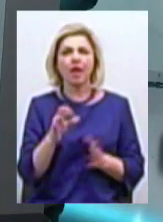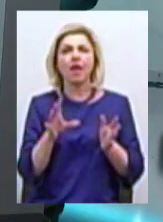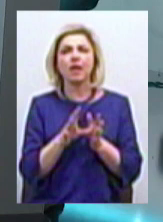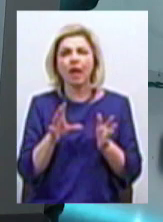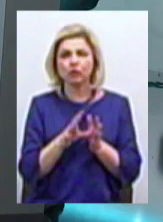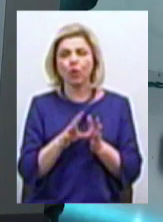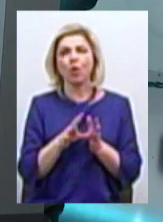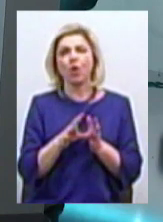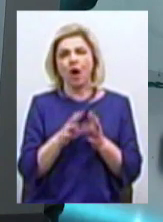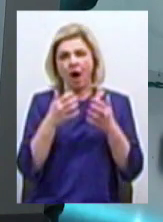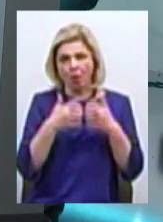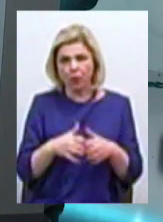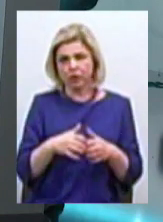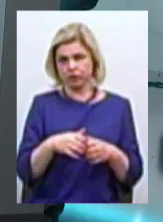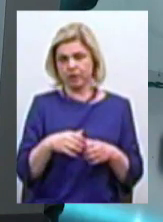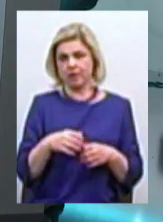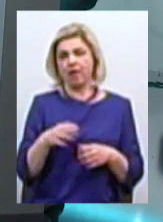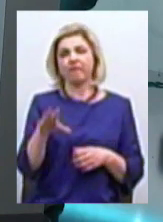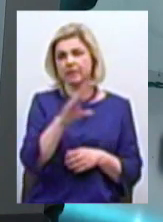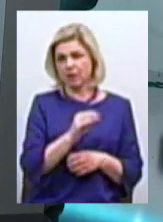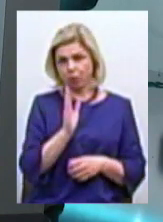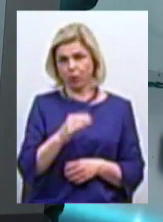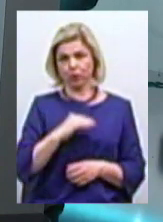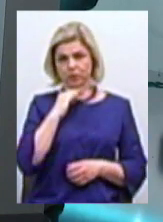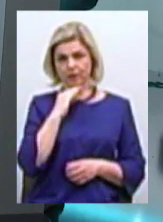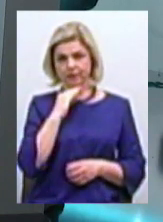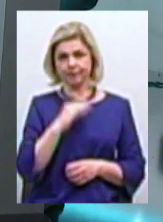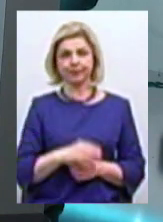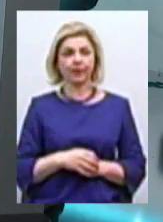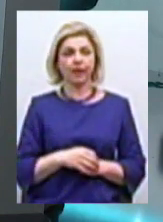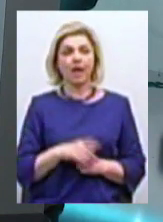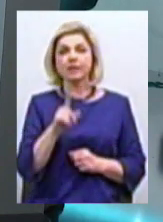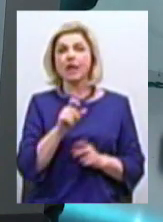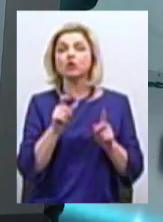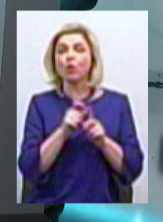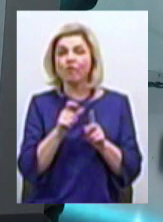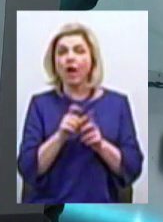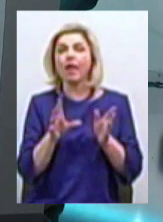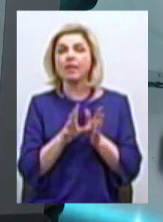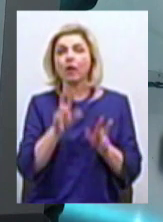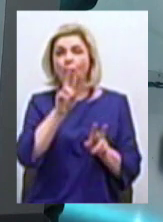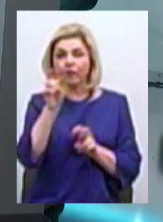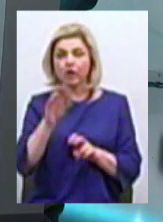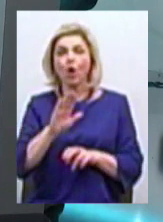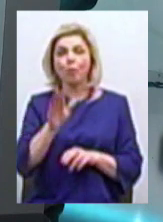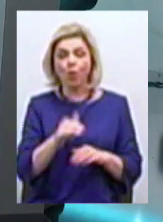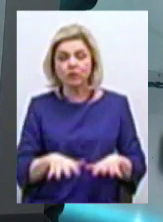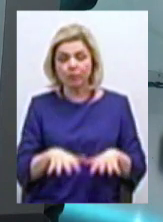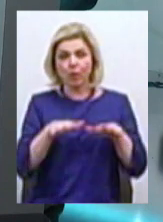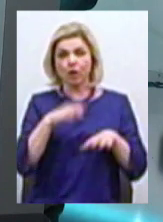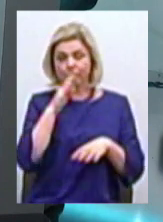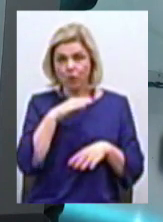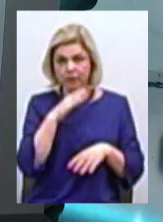гідроакумулюючу станцію. На все нам буде достатньо. Дивіться, за словами енергокомпанії, після підняття рівня води у хвостовій частині